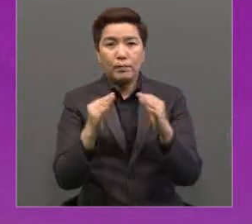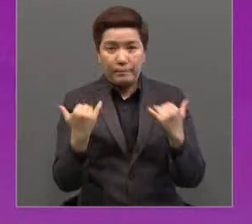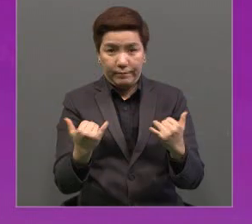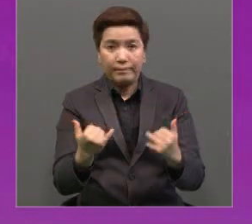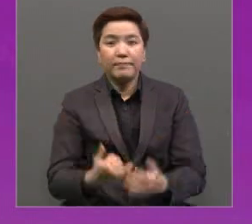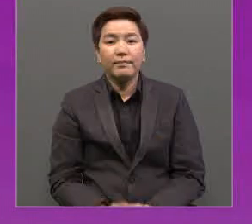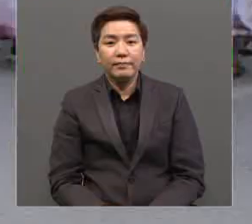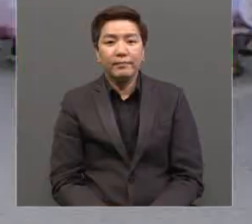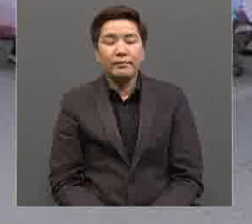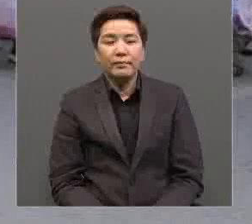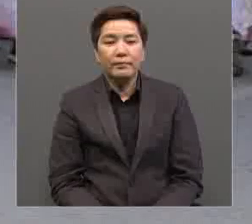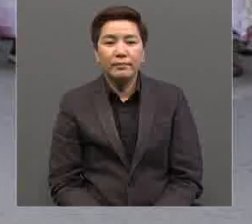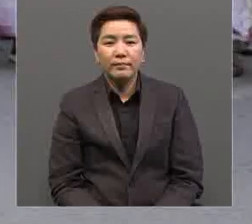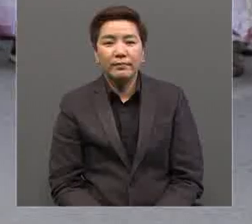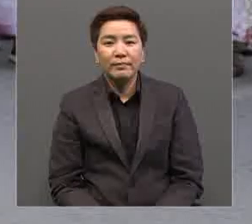ก่อนค่ะ